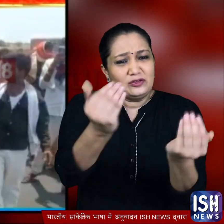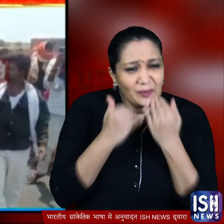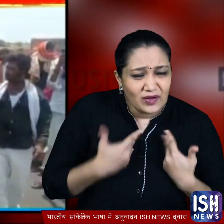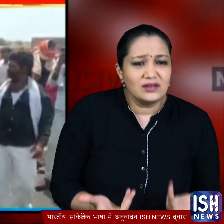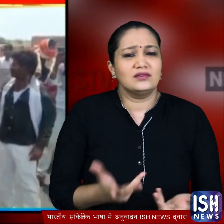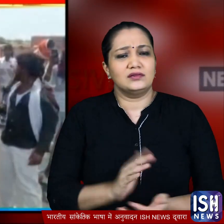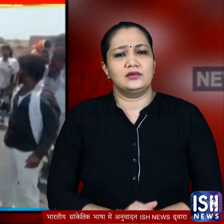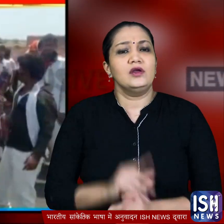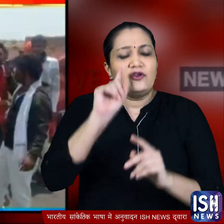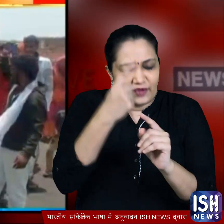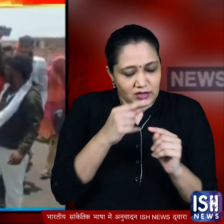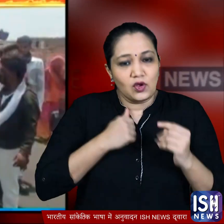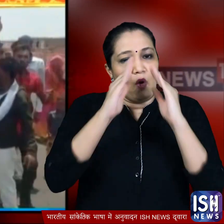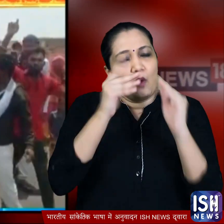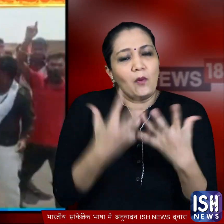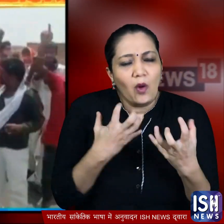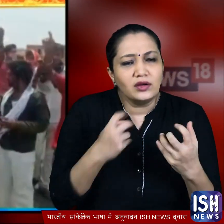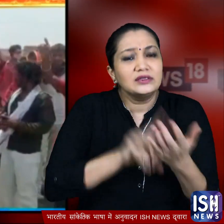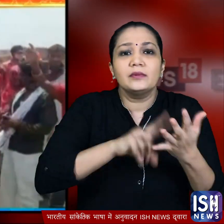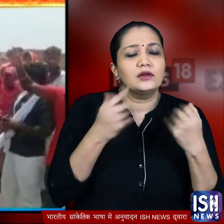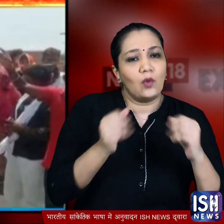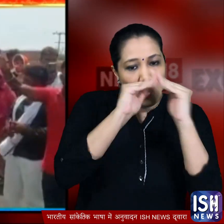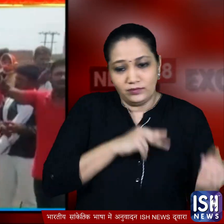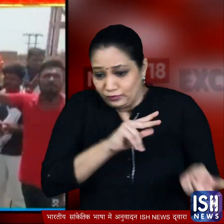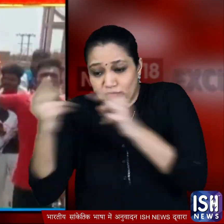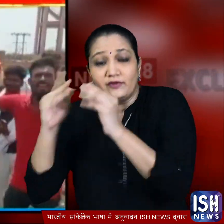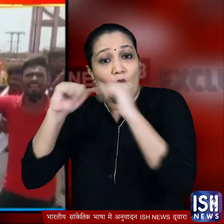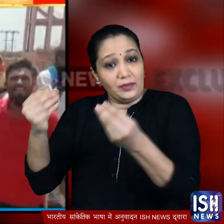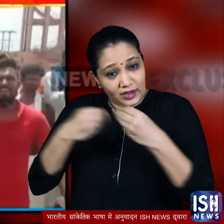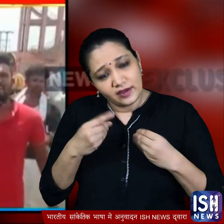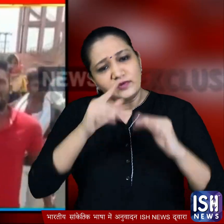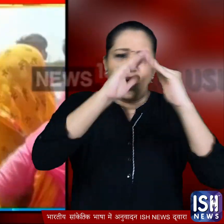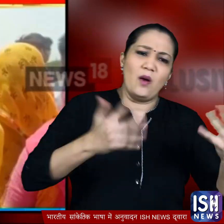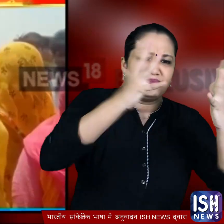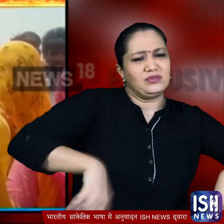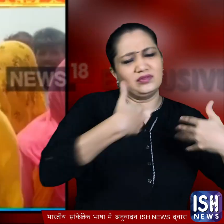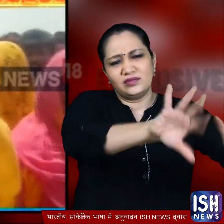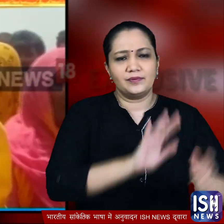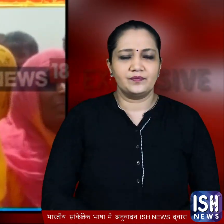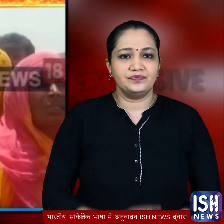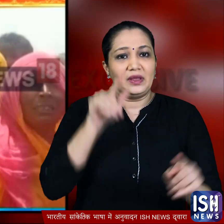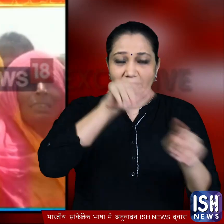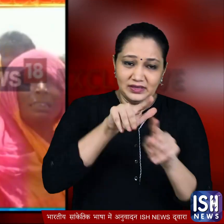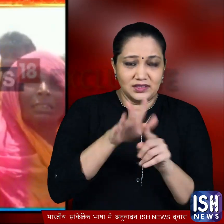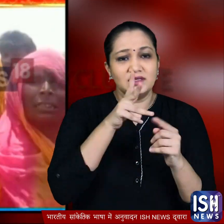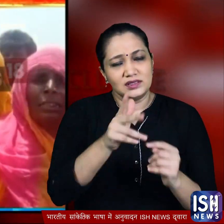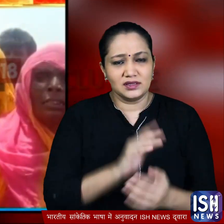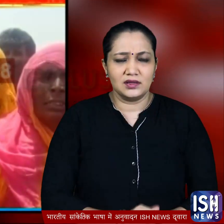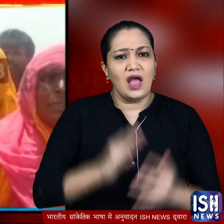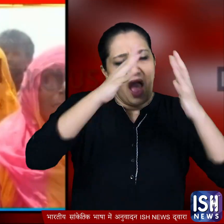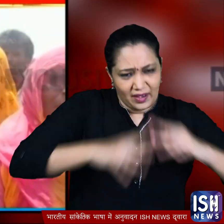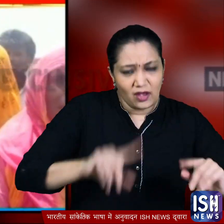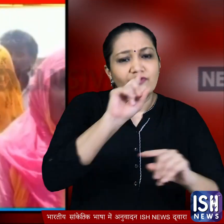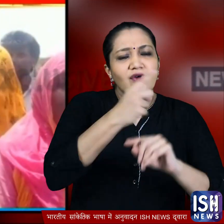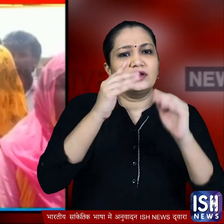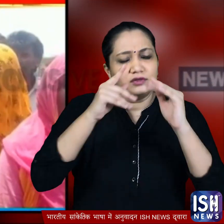की मांग है कि पहले प्रशासन उन्हें रहने की कोई नई जगह दे, तब उनके घर पर बुलडोजर चलाए। प्रशासन ये ऐसा कहता है कि उठ के